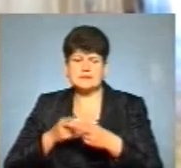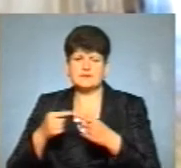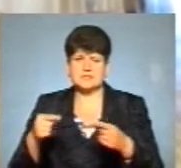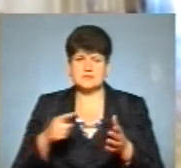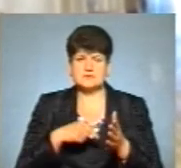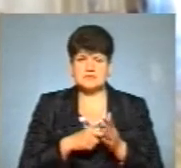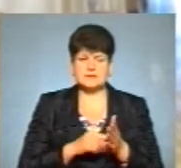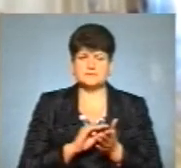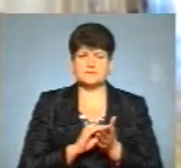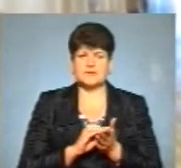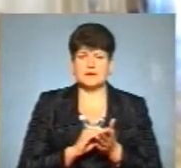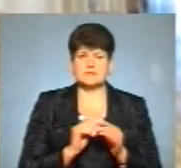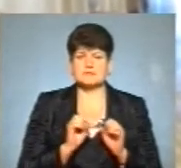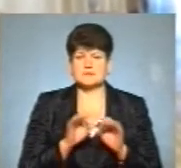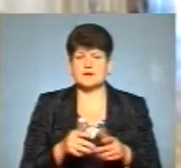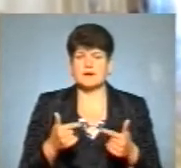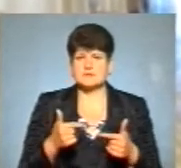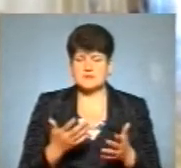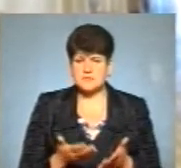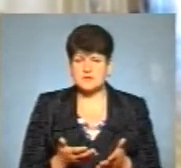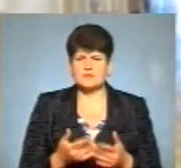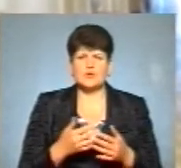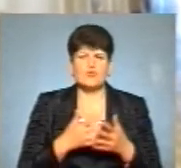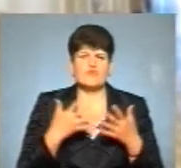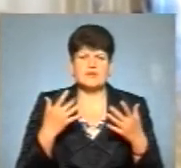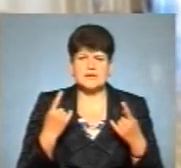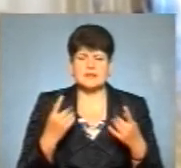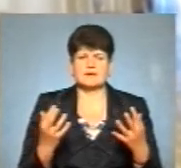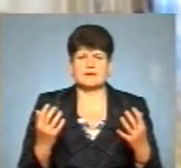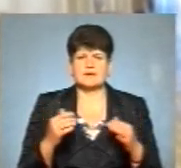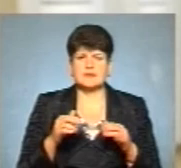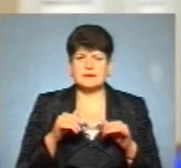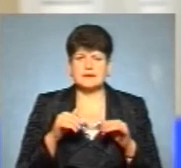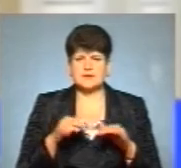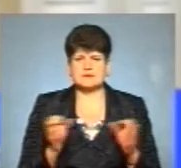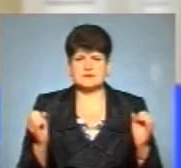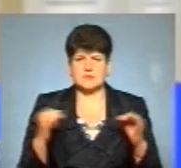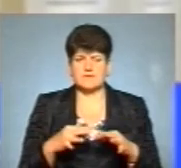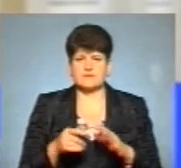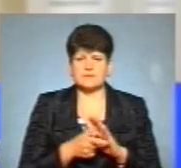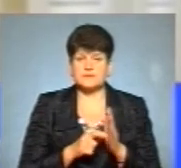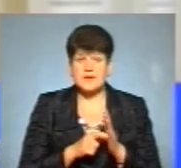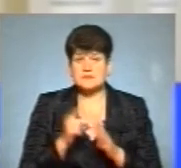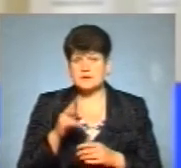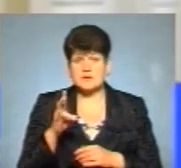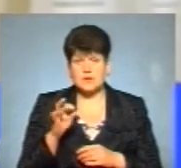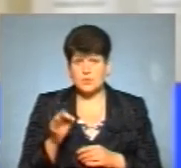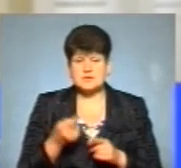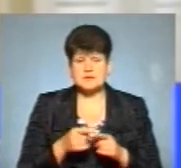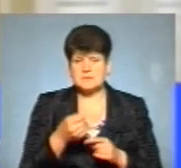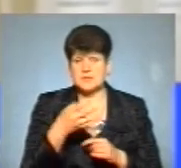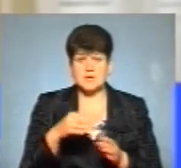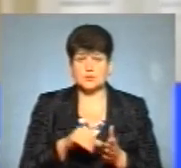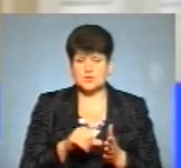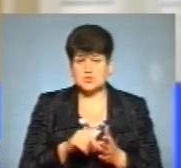складання вступних іспитів. Вони би у великій кількості збиралися би в аудиторіях. А ЗНО – це 15 учасників плюс